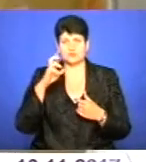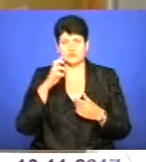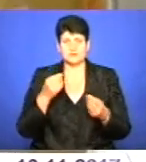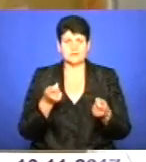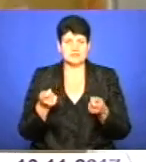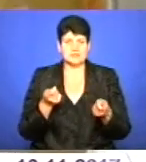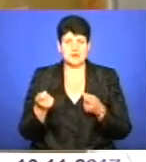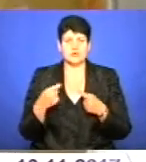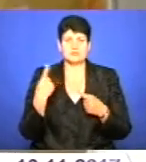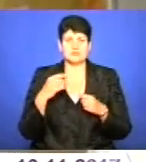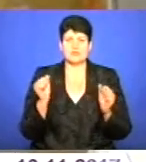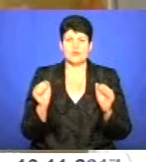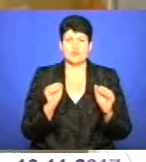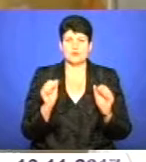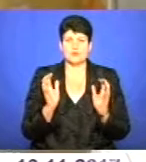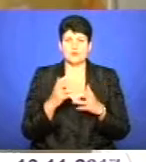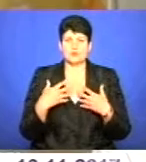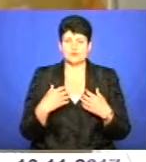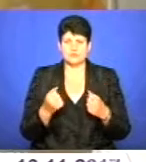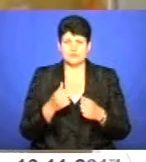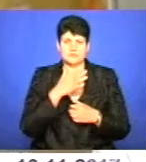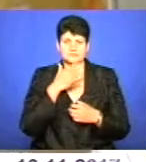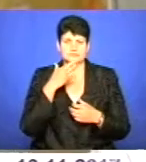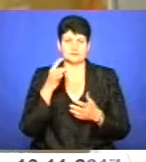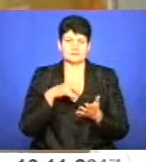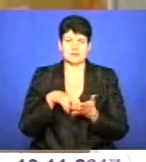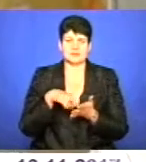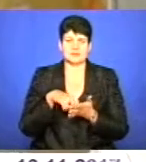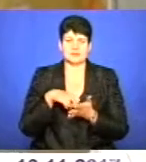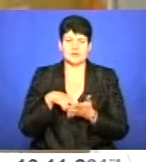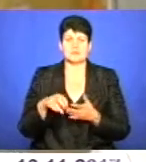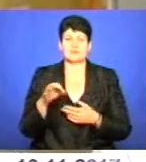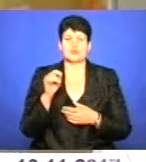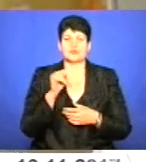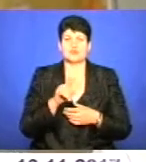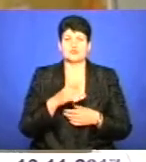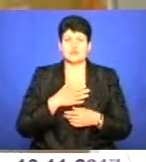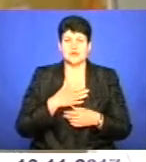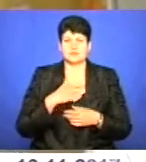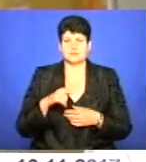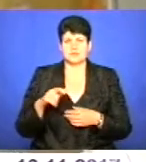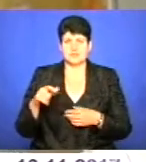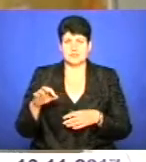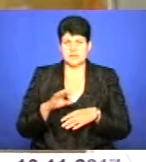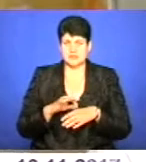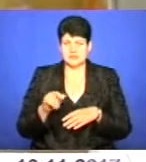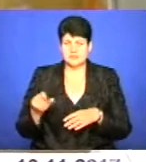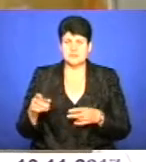Ми зверталися в обласне управління охорони здоров'я з неодноразовими листами про те, що нашим пацієнтам